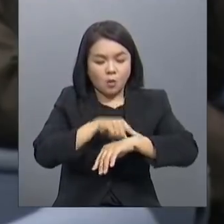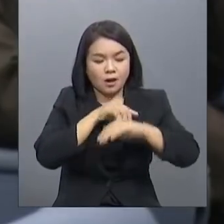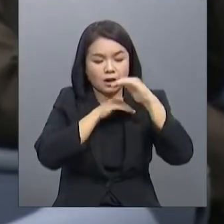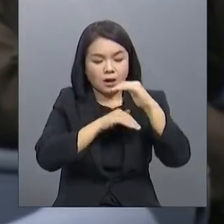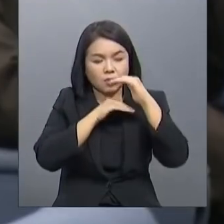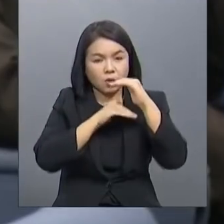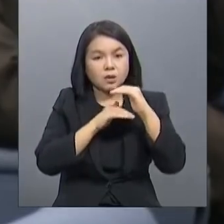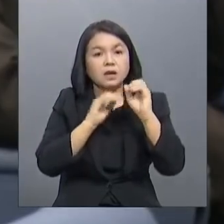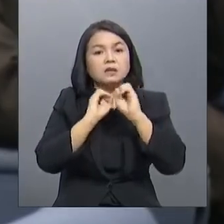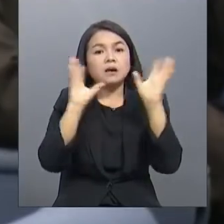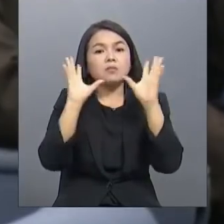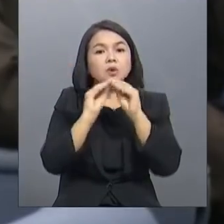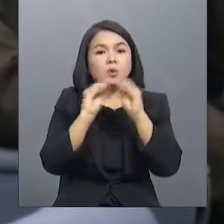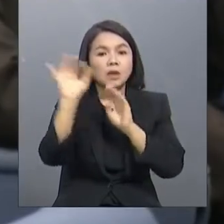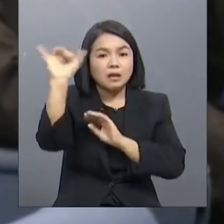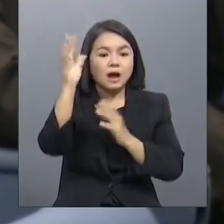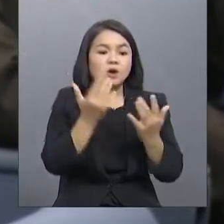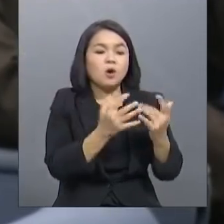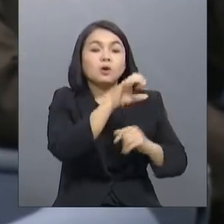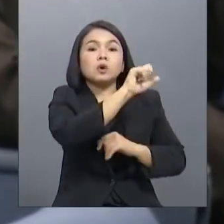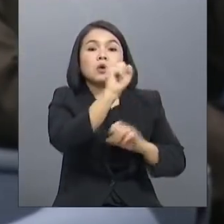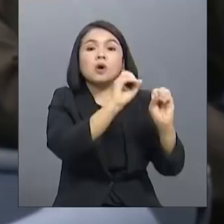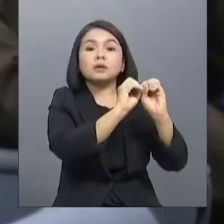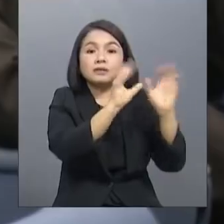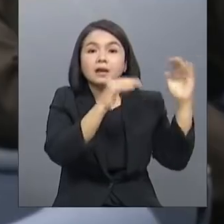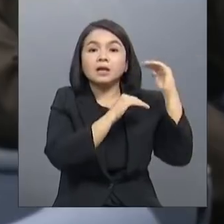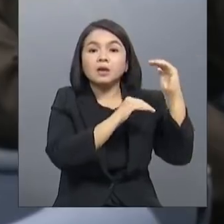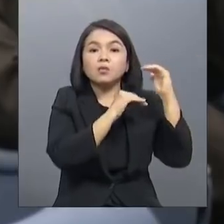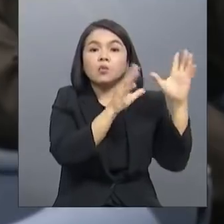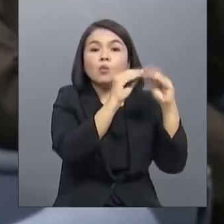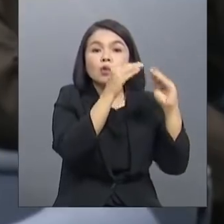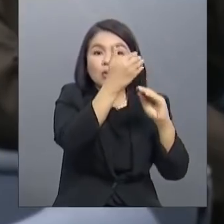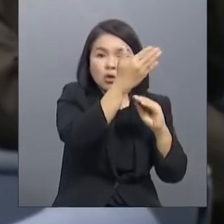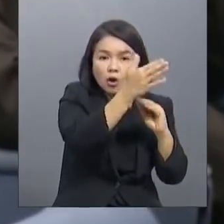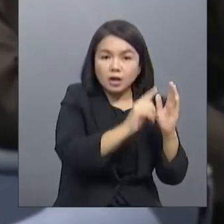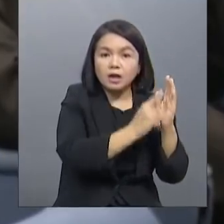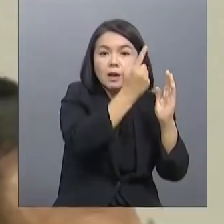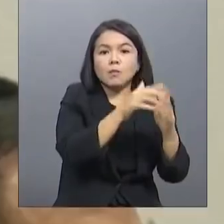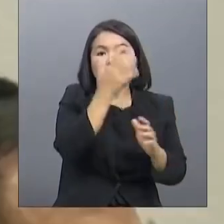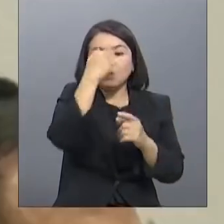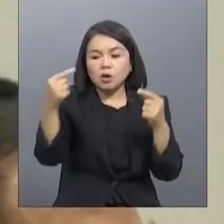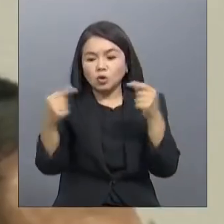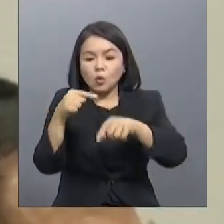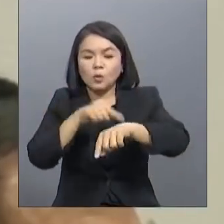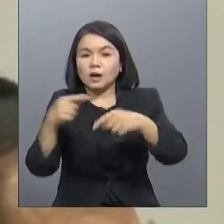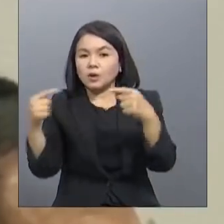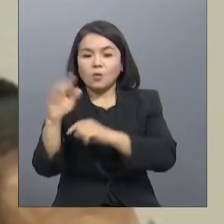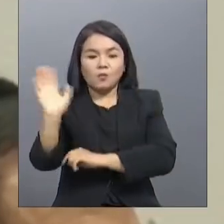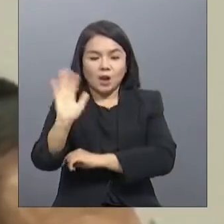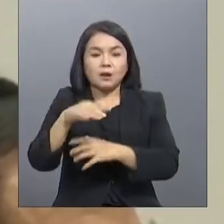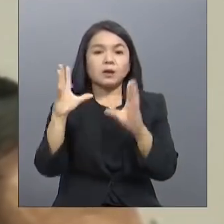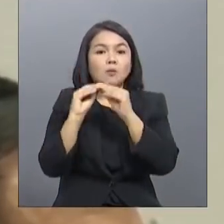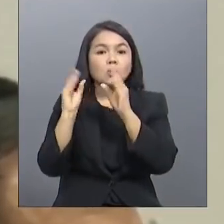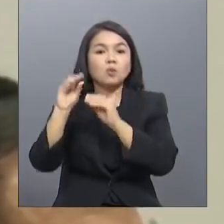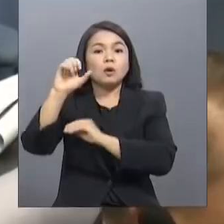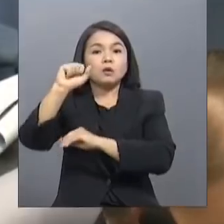วุธธสภาเนองจากว่จะรอสภาผู้แทนราสดรกำหนดวัประชุมก่อนเพื่ไม่ให้วนประชุมตรงกันส่วการประชุมของว